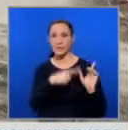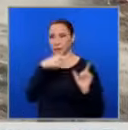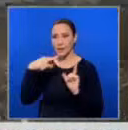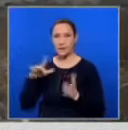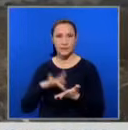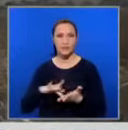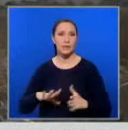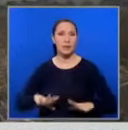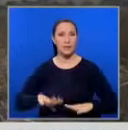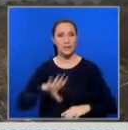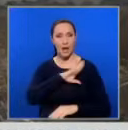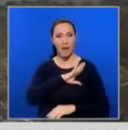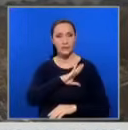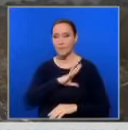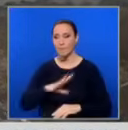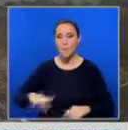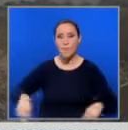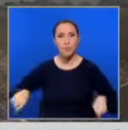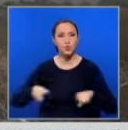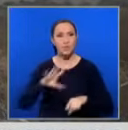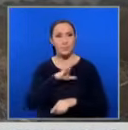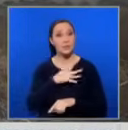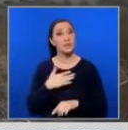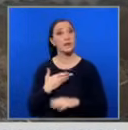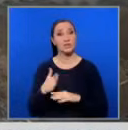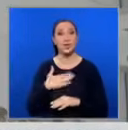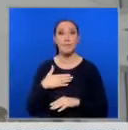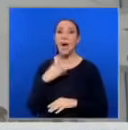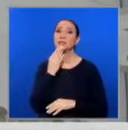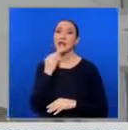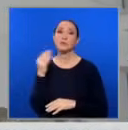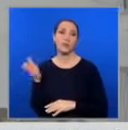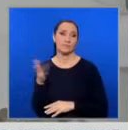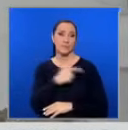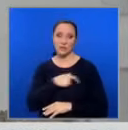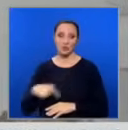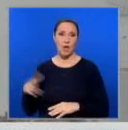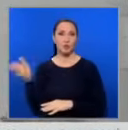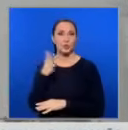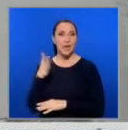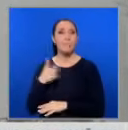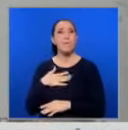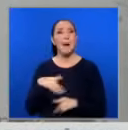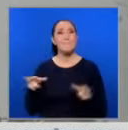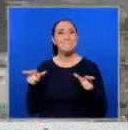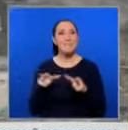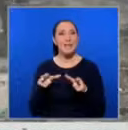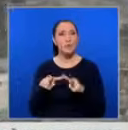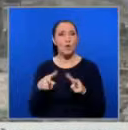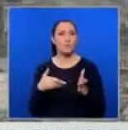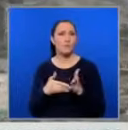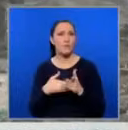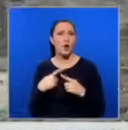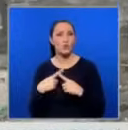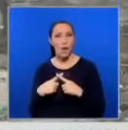на град Газа на площад Палестина. Вече се развява израелския национален флаг и е поставена менора по повод Ханука. На кадрите